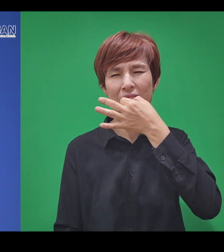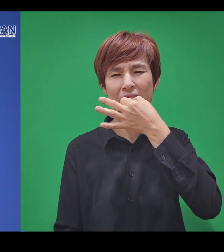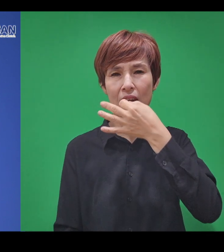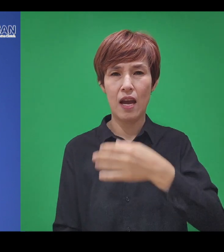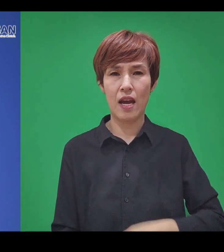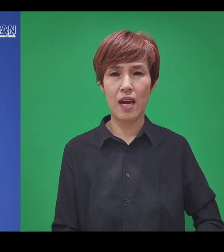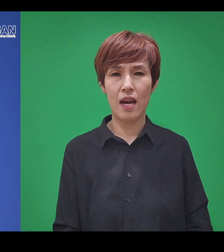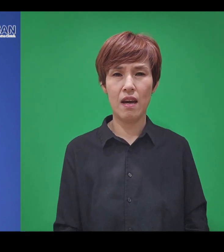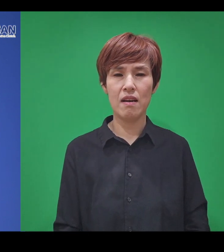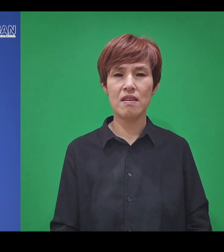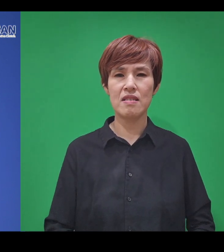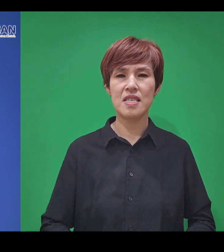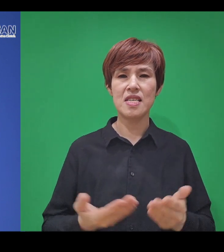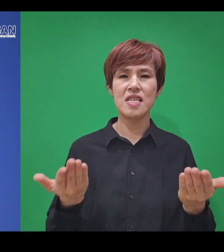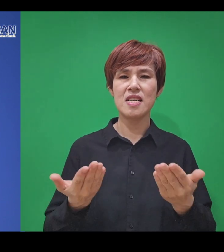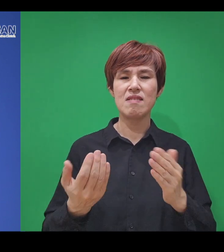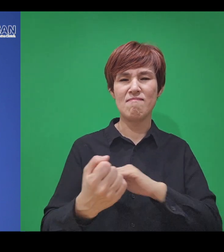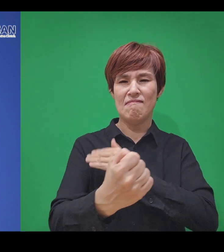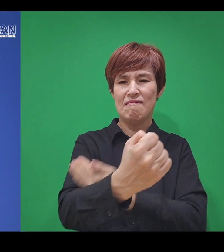권력욕에 눈이 멀어서요.